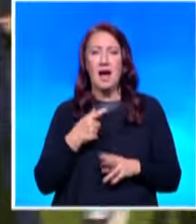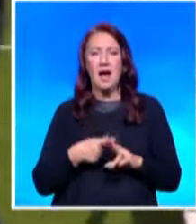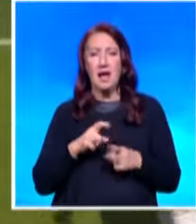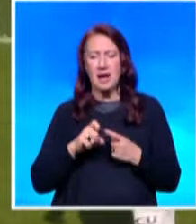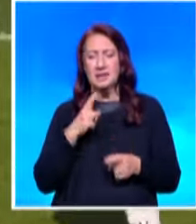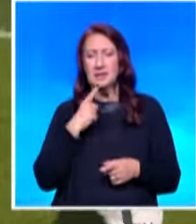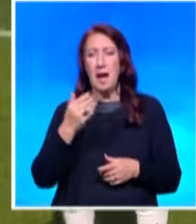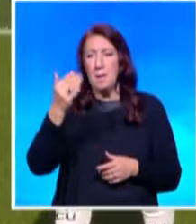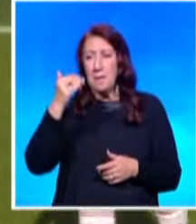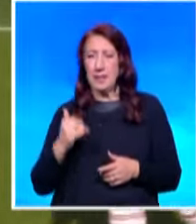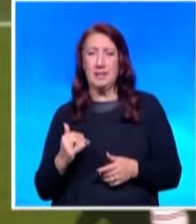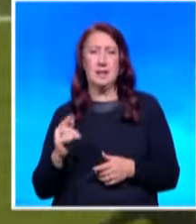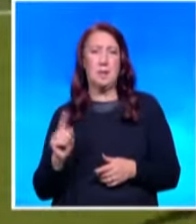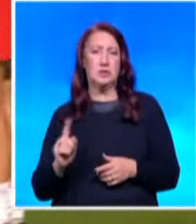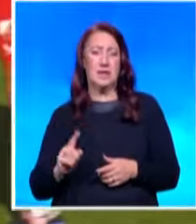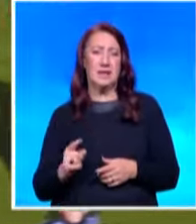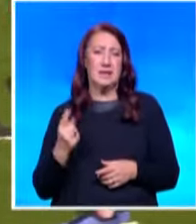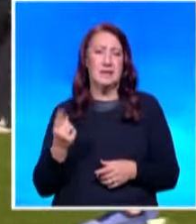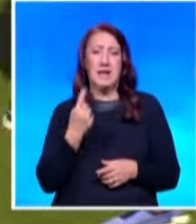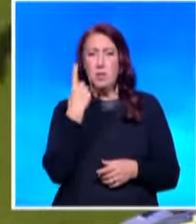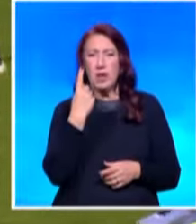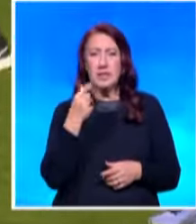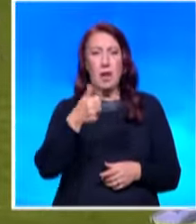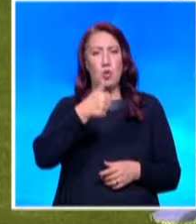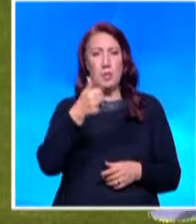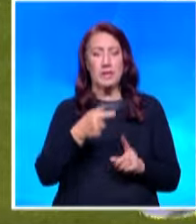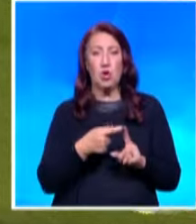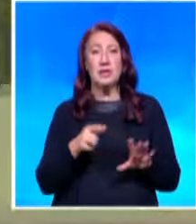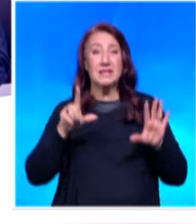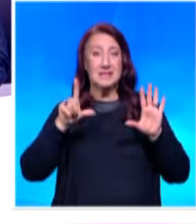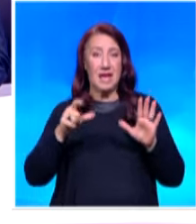класирането с само една победа от 7 матча.